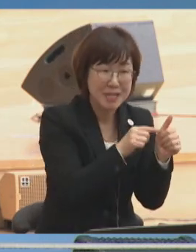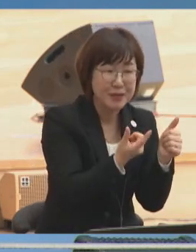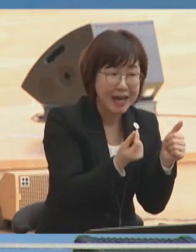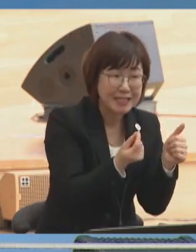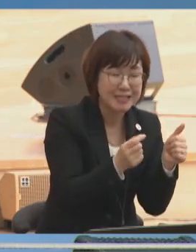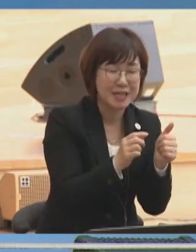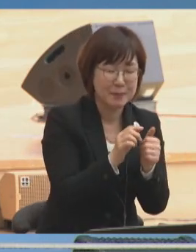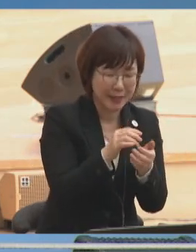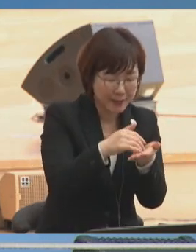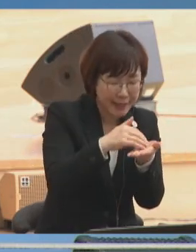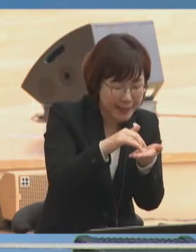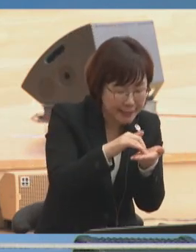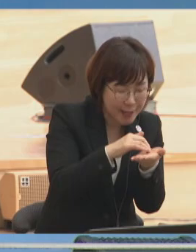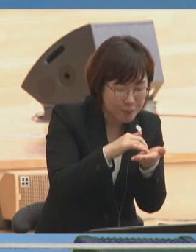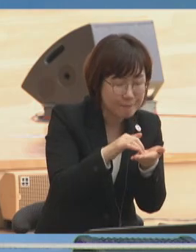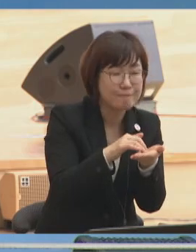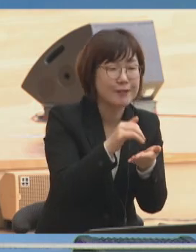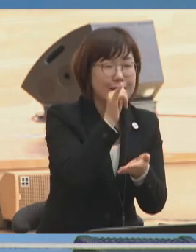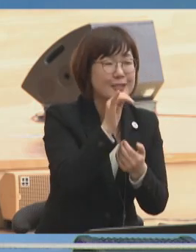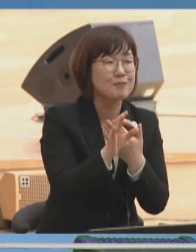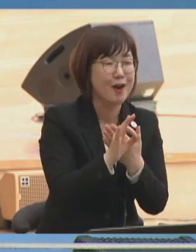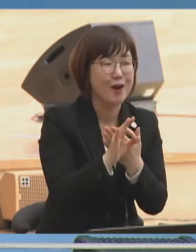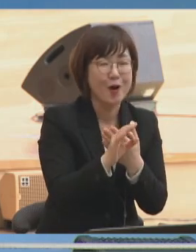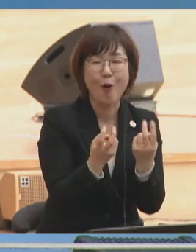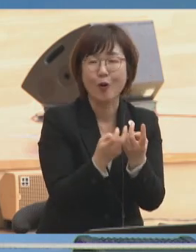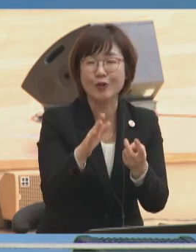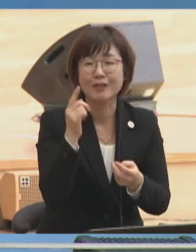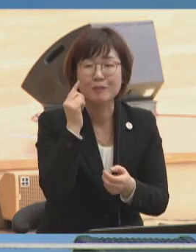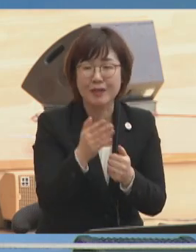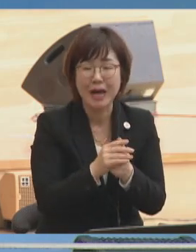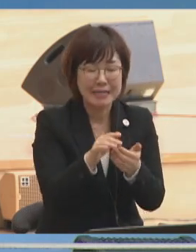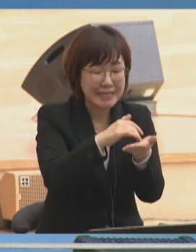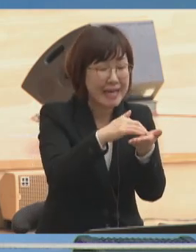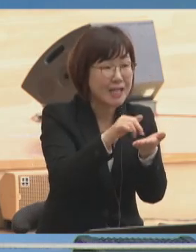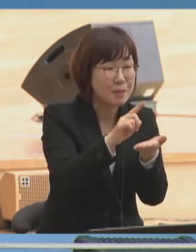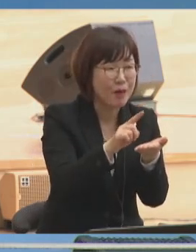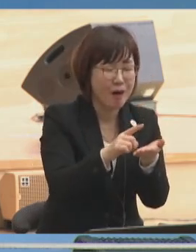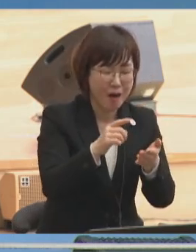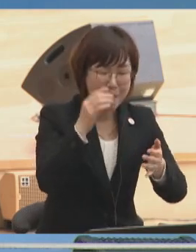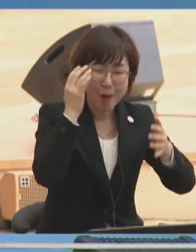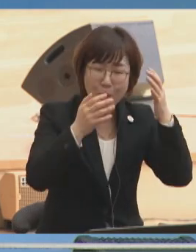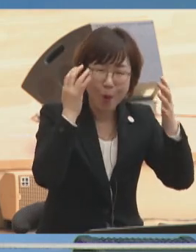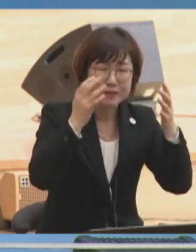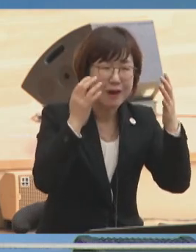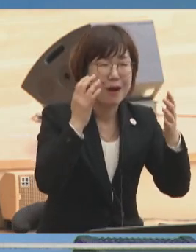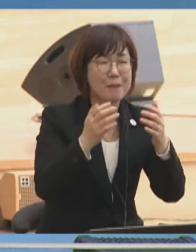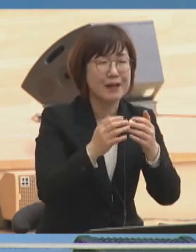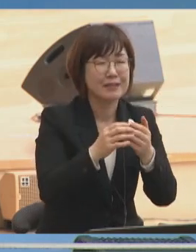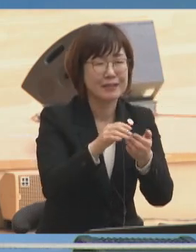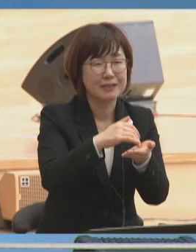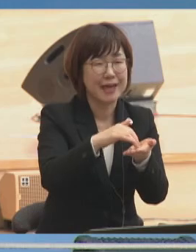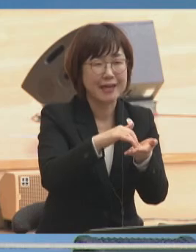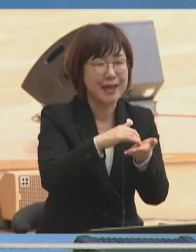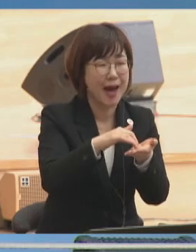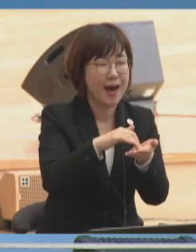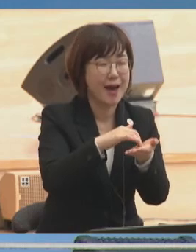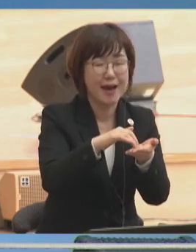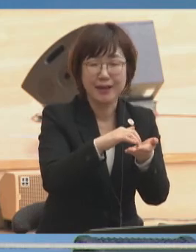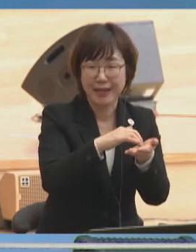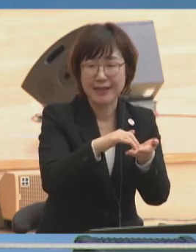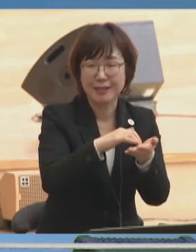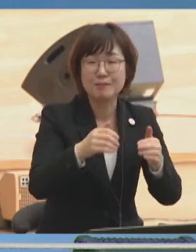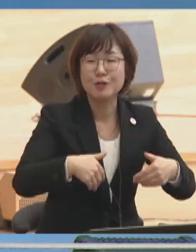있었더라면, 여러분 계산이라는 게 그런 성격 있지 않습니까? 계산이라는 게 아주 복잡한 경우의 수 이런 거 다 따지는 게 그런 게